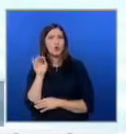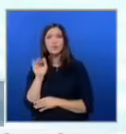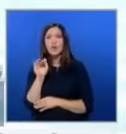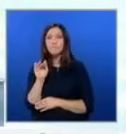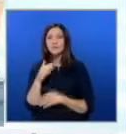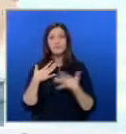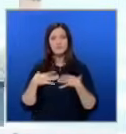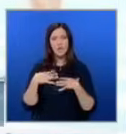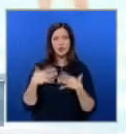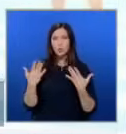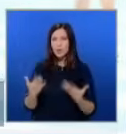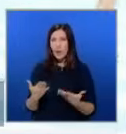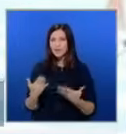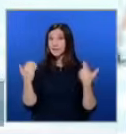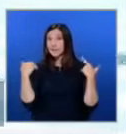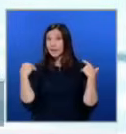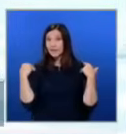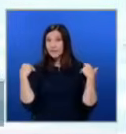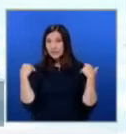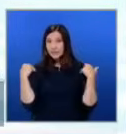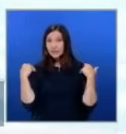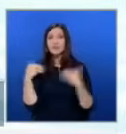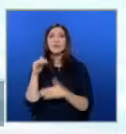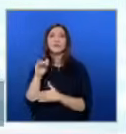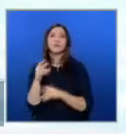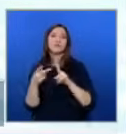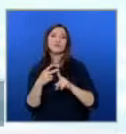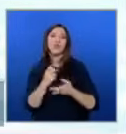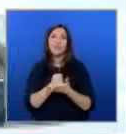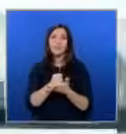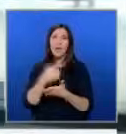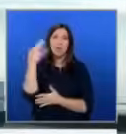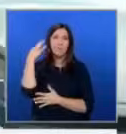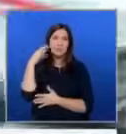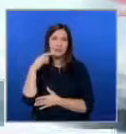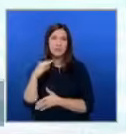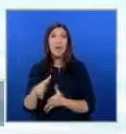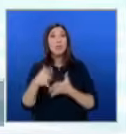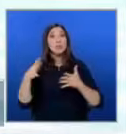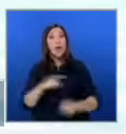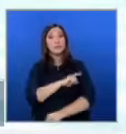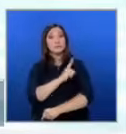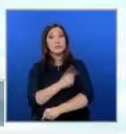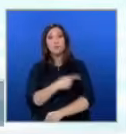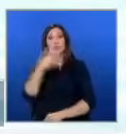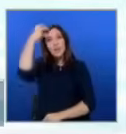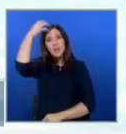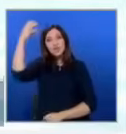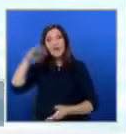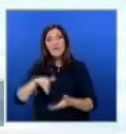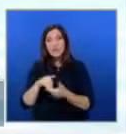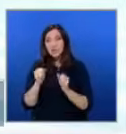в състояние да се кандидатира да бъде за втори мандат президент на най-могъщата държава в